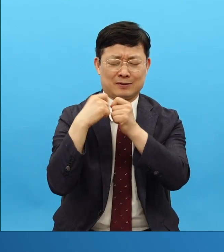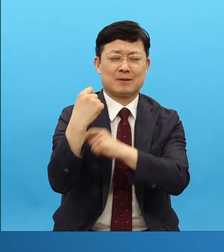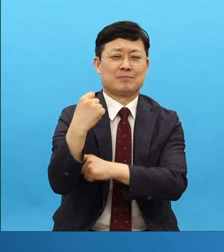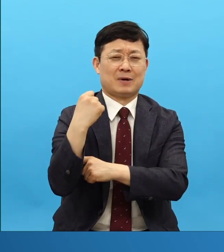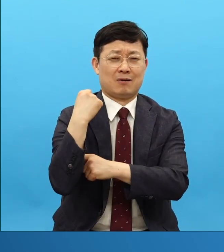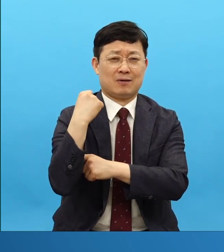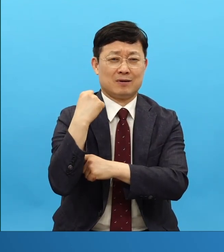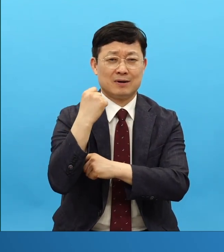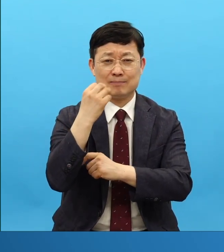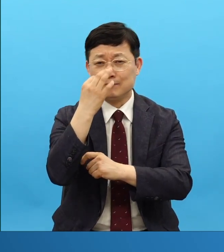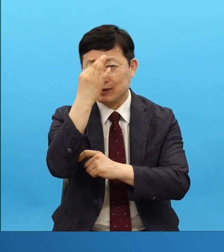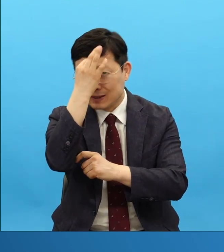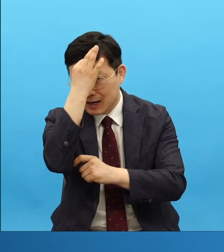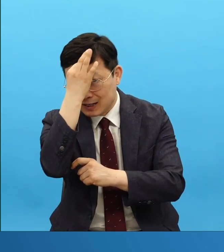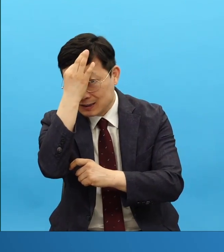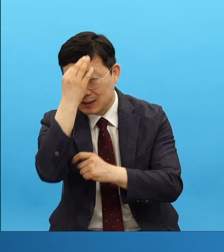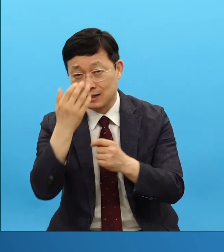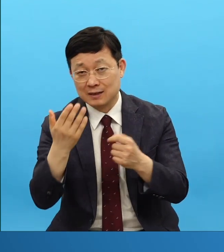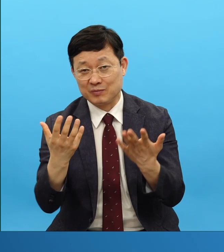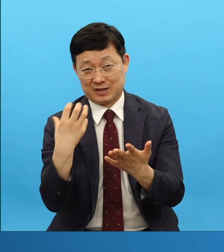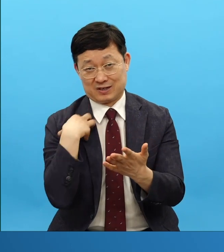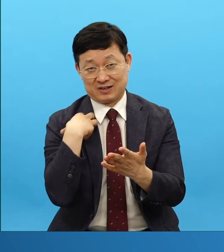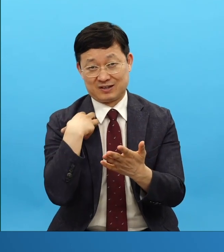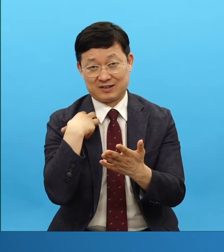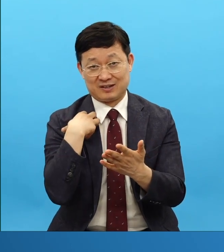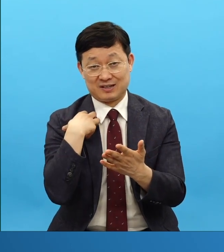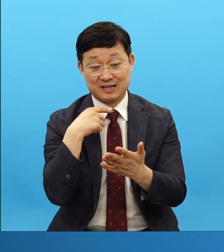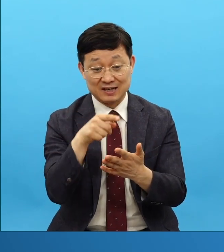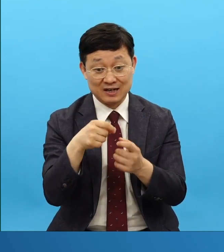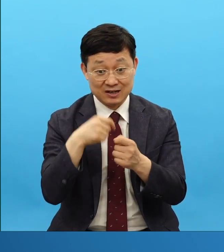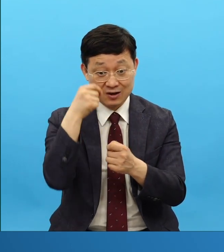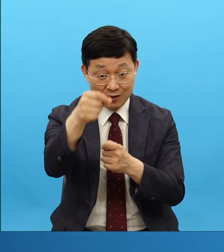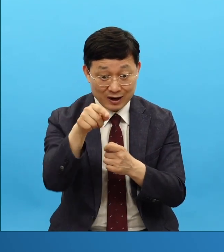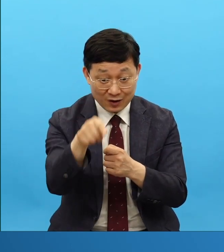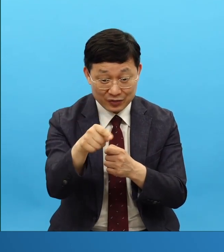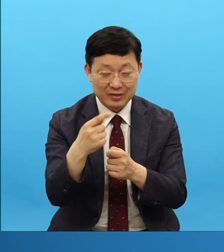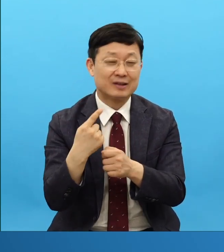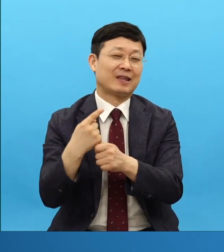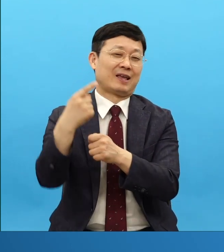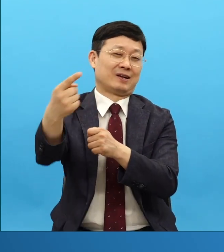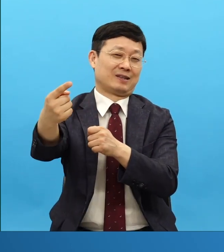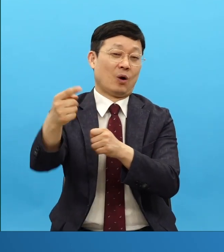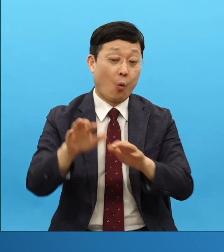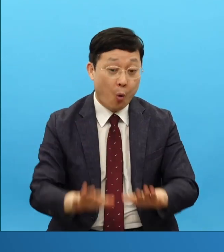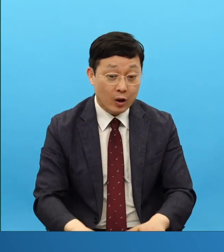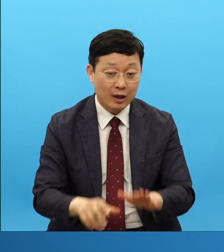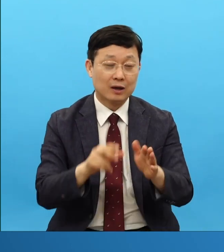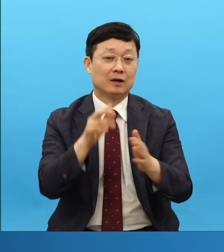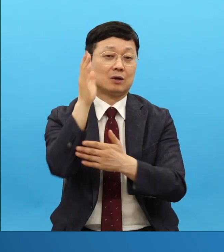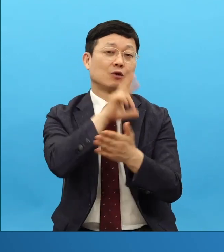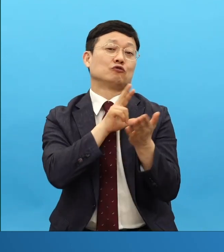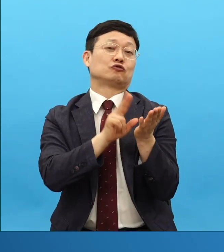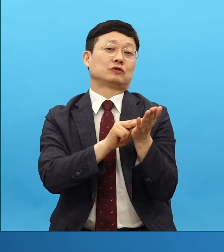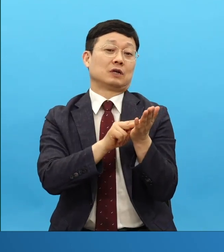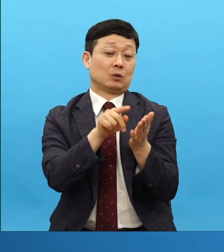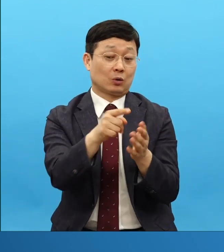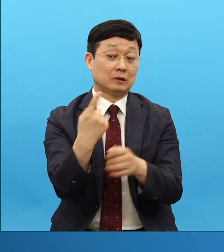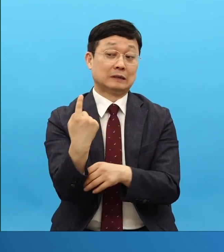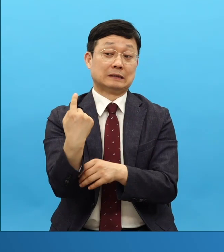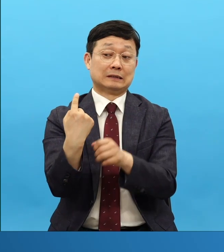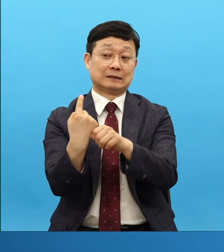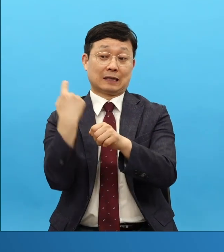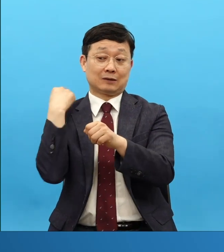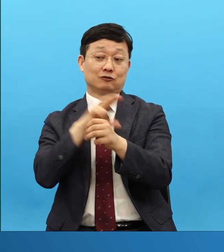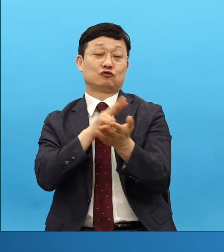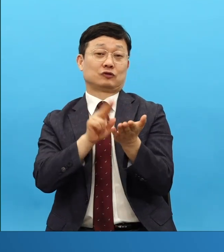just this, but the eternal power, 이거는 mission, and 내년에 vision. 나올 겁니다. And this is what will happen 이거는 next year. 올해 주제입니다. This is this 이거는 year. 작년 주제입니다. This was